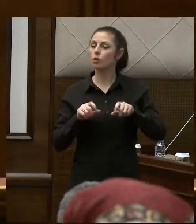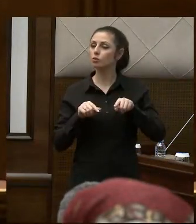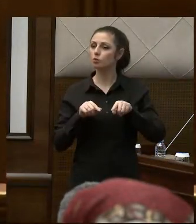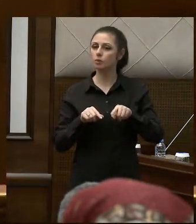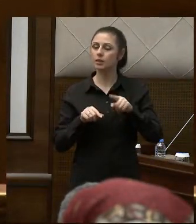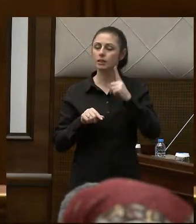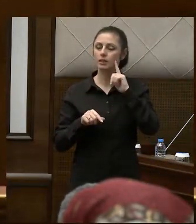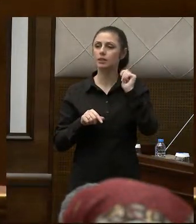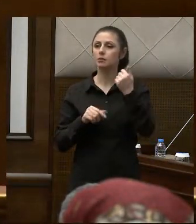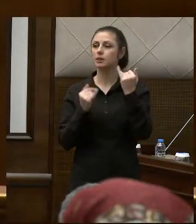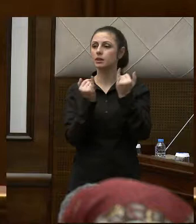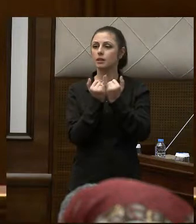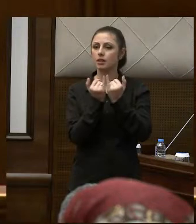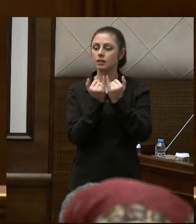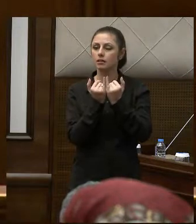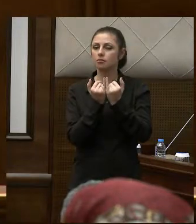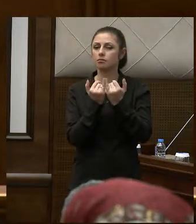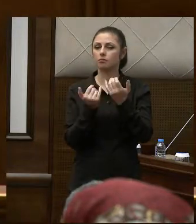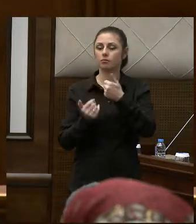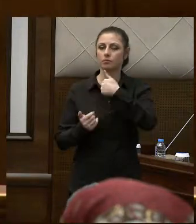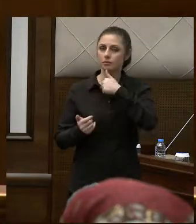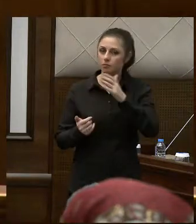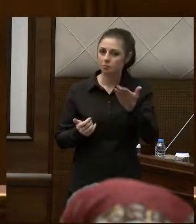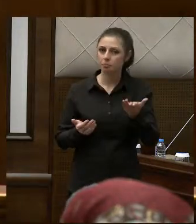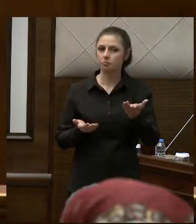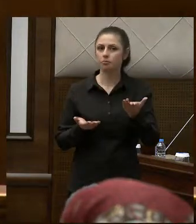kıymetli kardeşimiz, dostumuz, abimiz, bizim büyüğümüz,